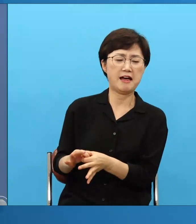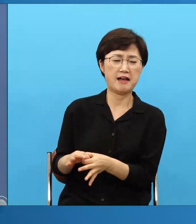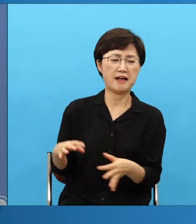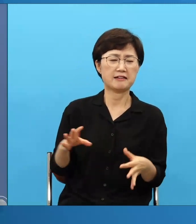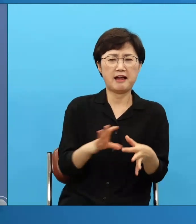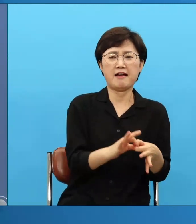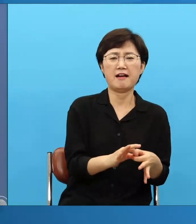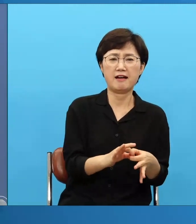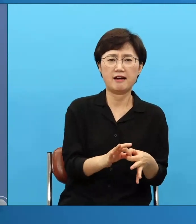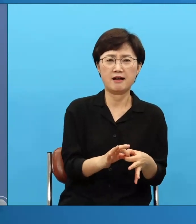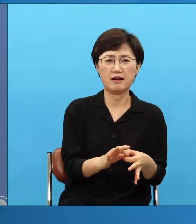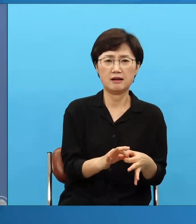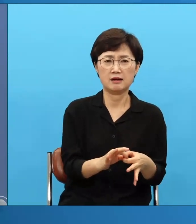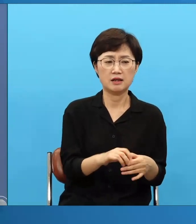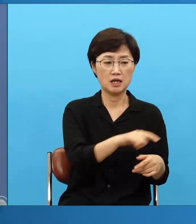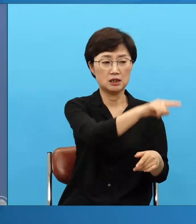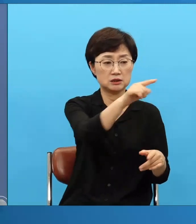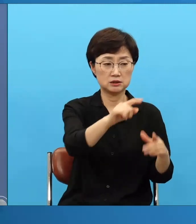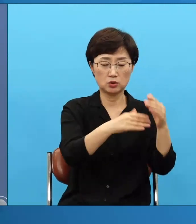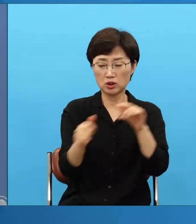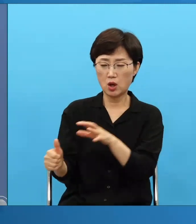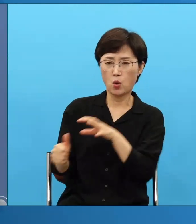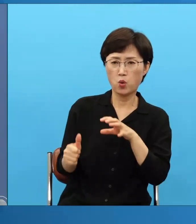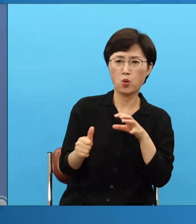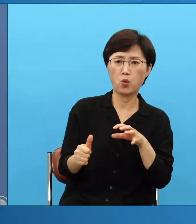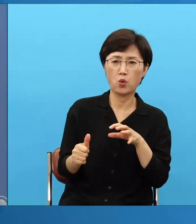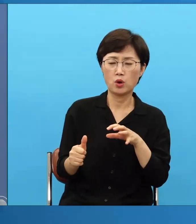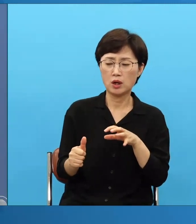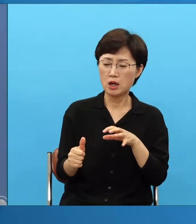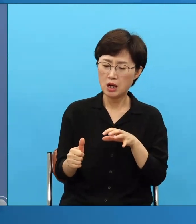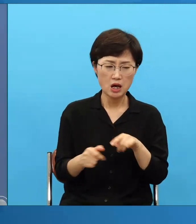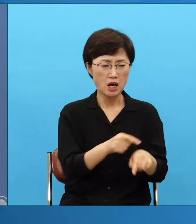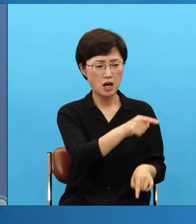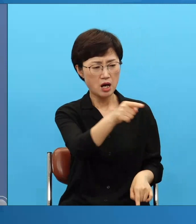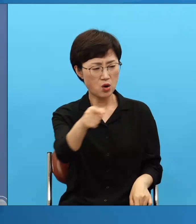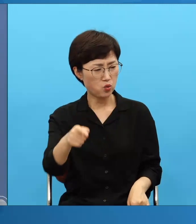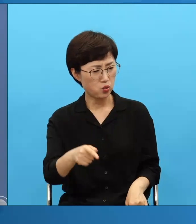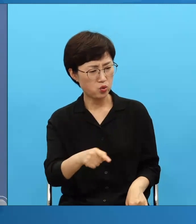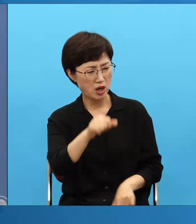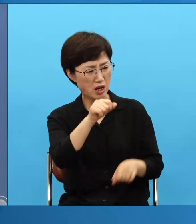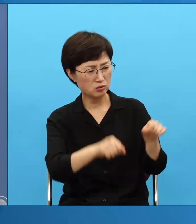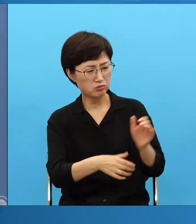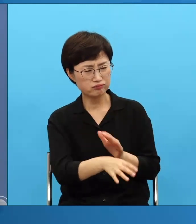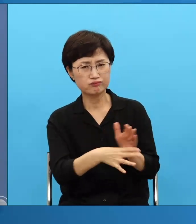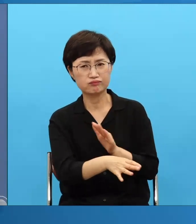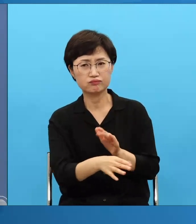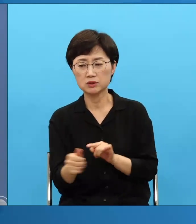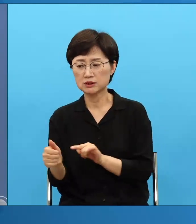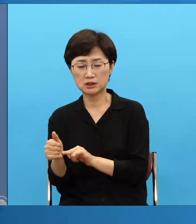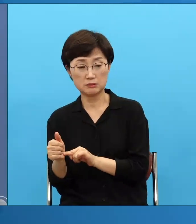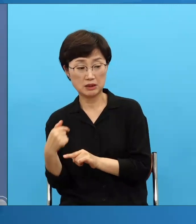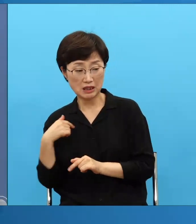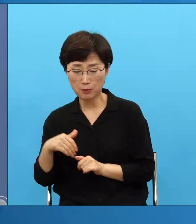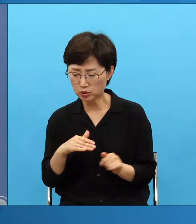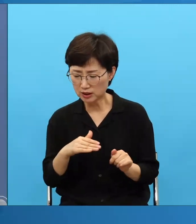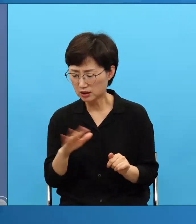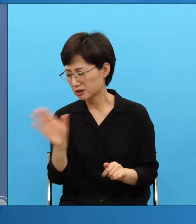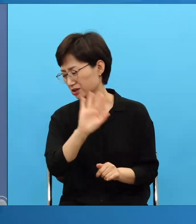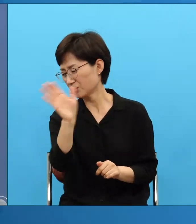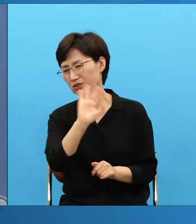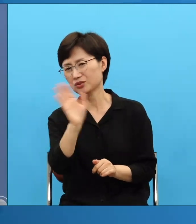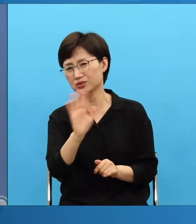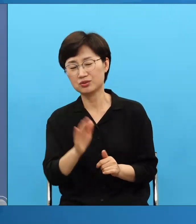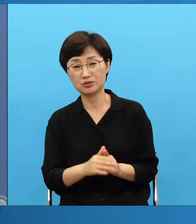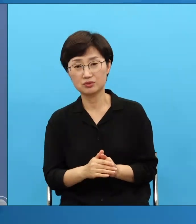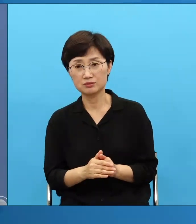making factors. The 이런 side 교회 of Paul, the 없습니까? side of Peter. No, 그런 게 큰일 납니다. the church is like 그래 this. 아볼로가 안 가려는 거예요. There's so many problems. in 아볼로 churches like 잘못이 this.